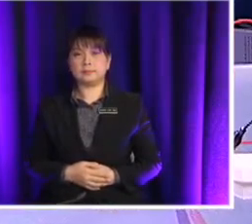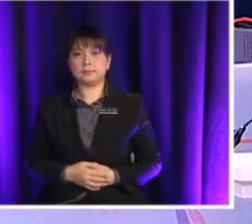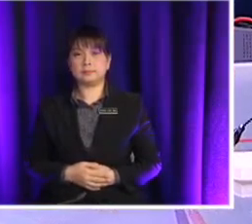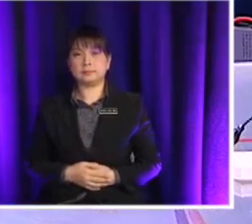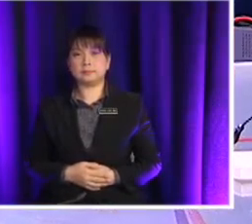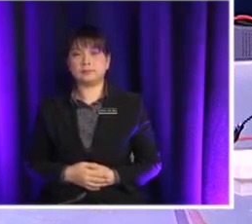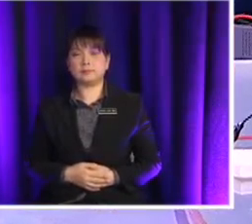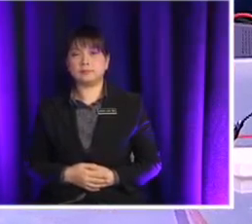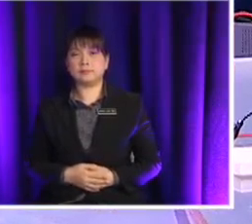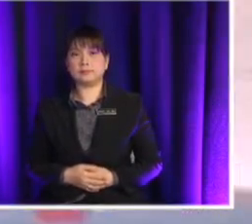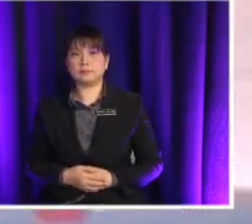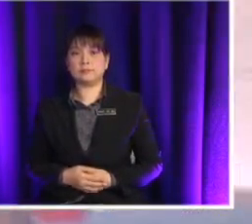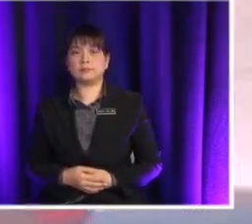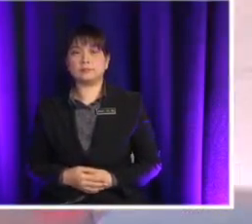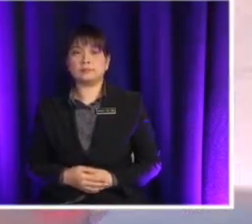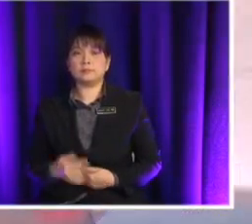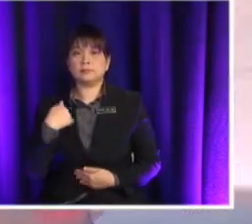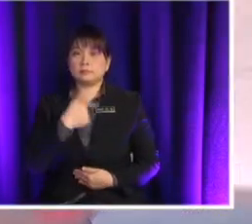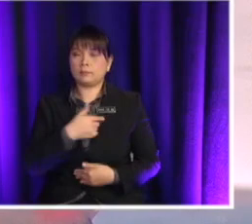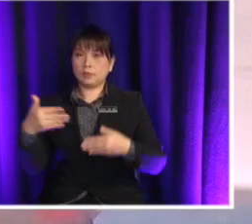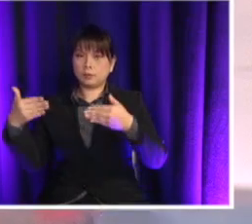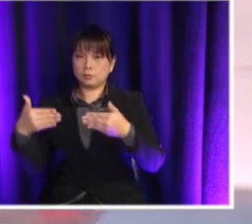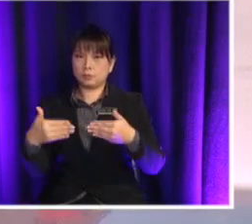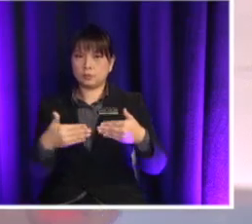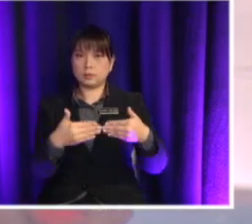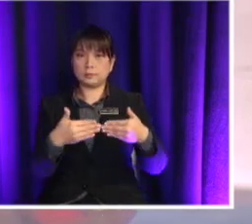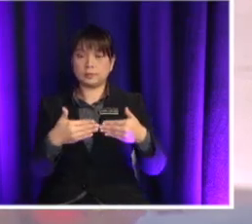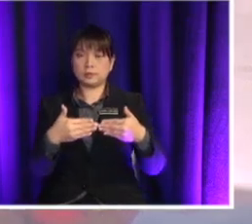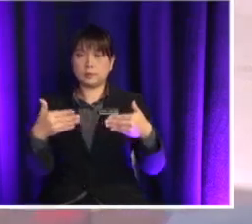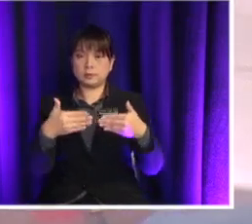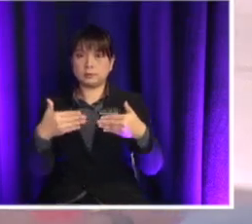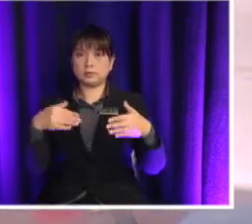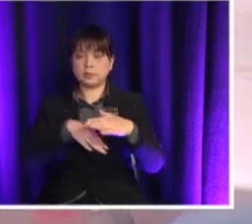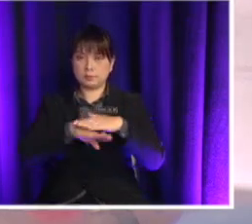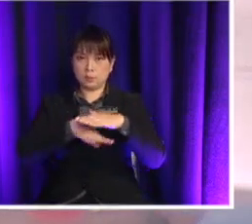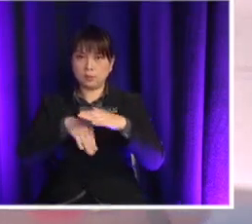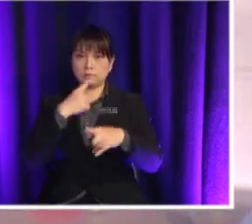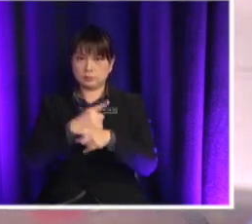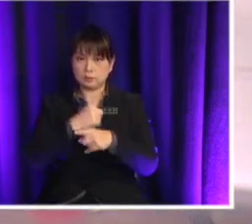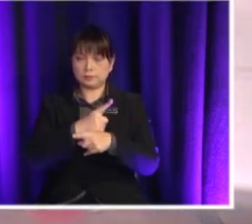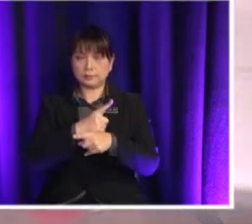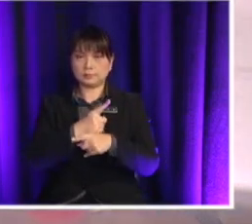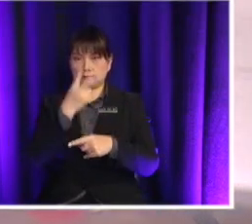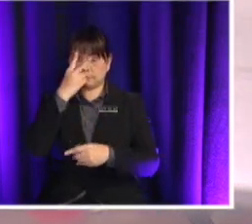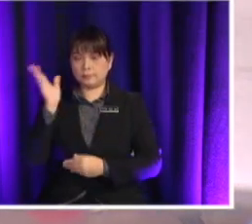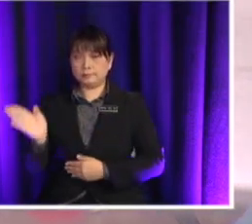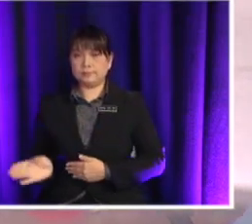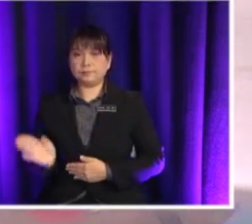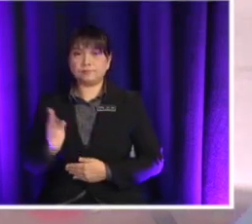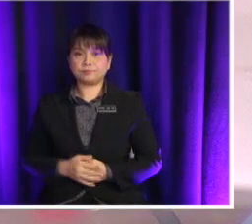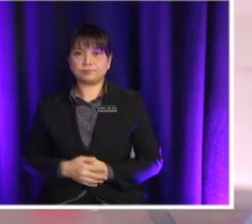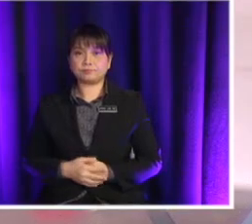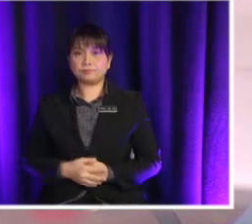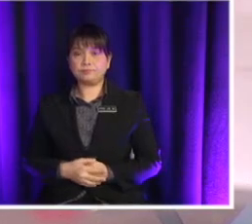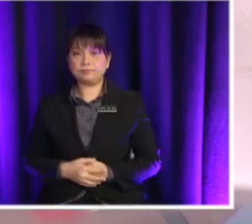cikgu. Okey, kita sambungkan di bawah dia contoh. Mhm. Okey, kita sambungkan di bawah dia ni. Ya, sebab